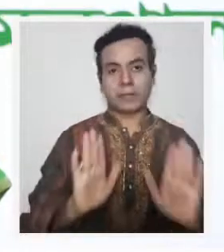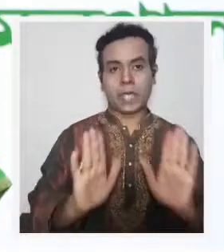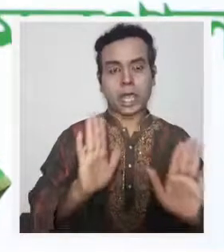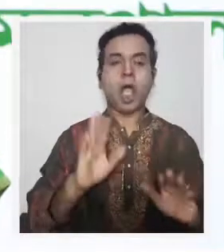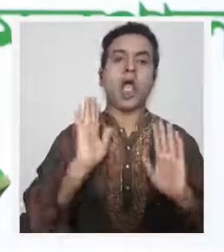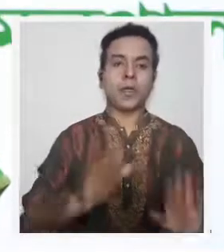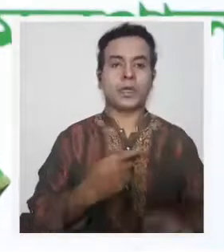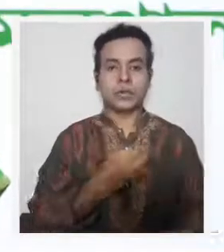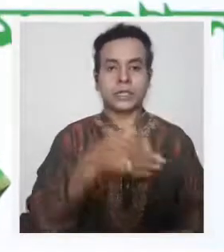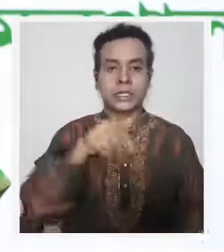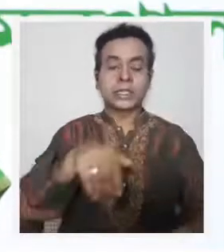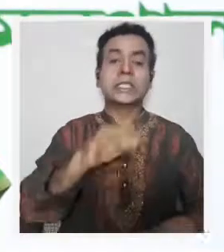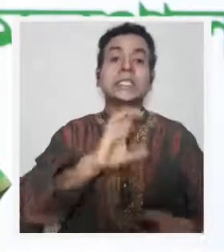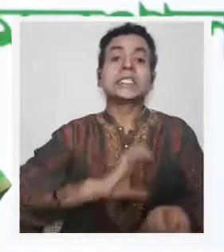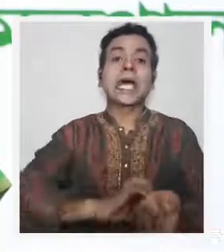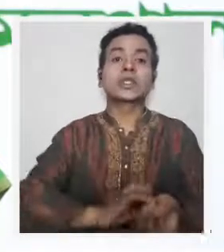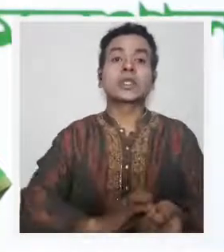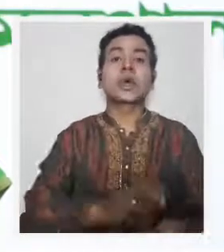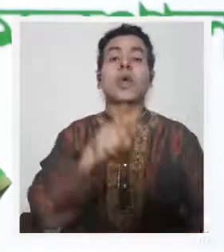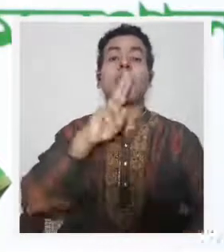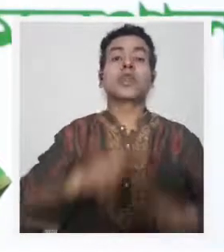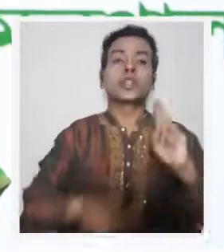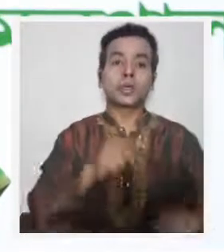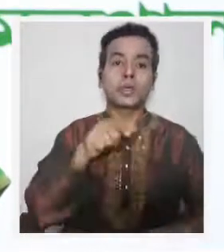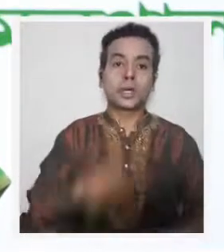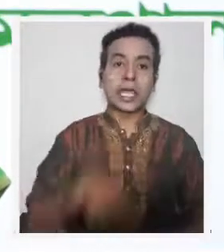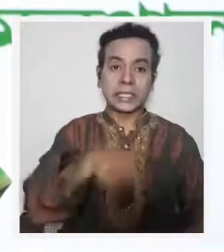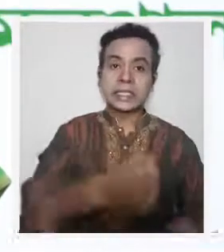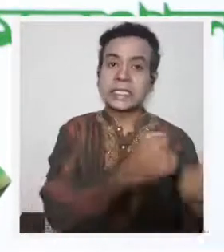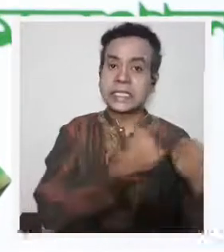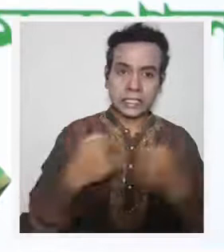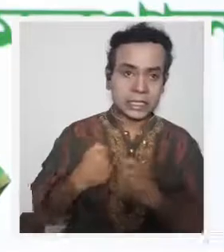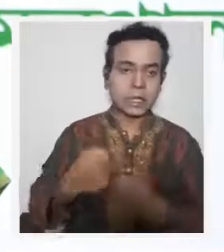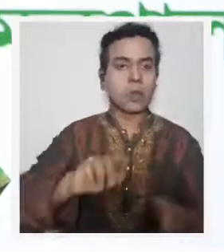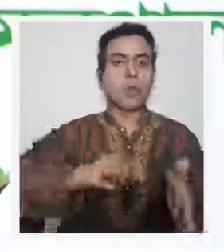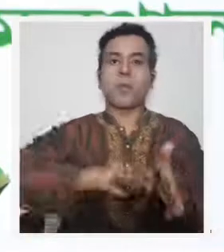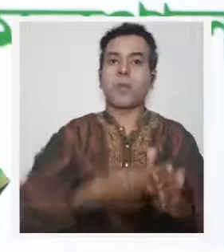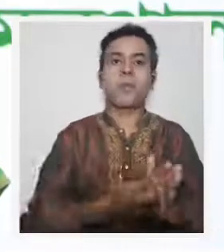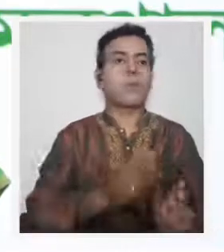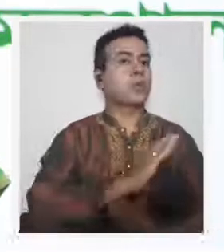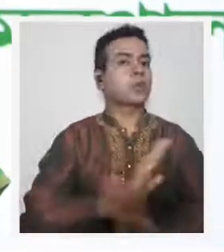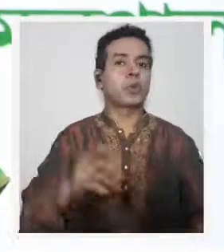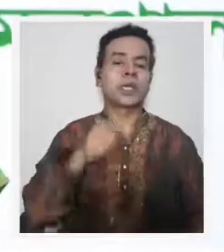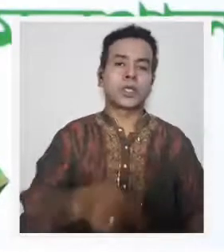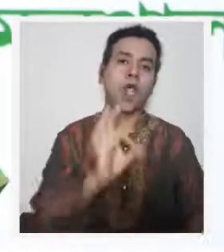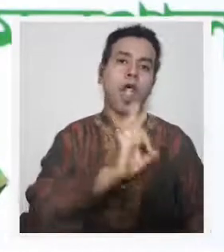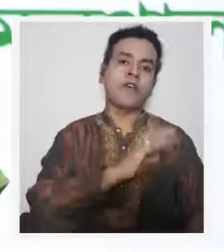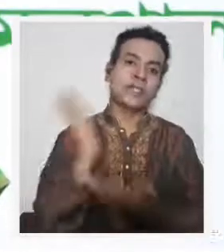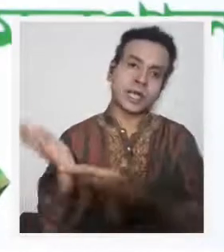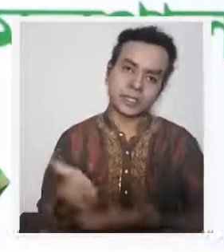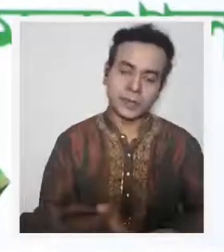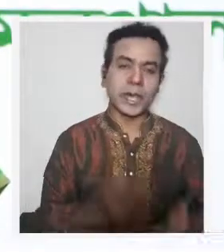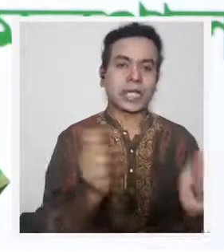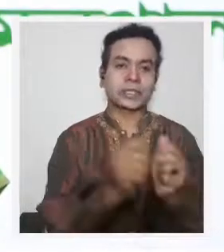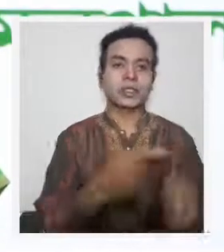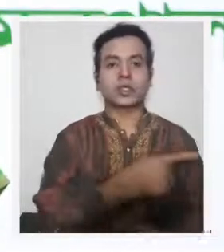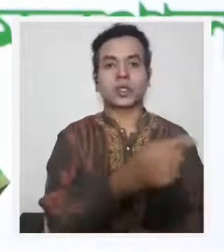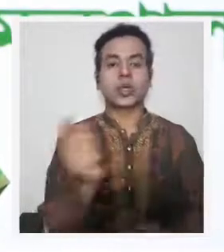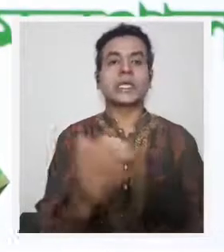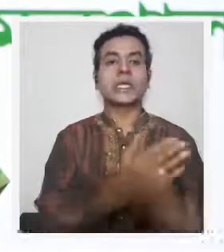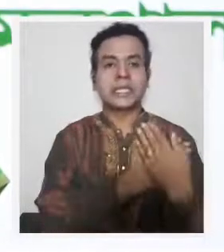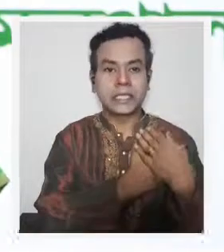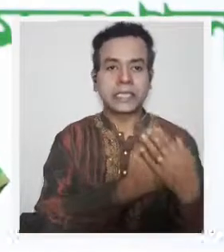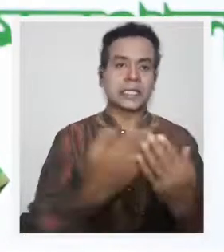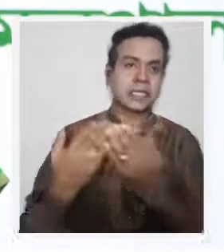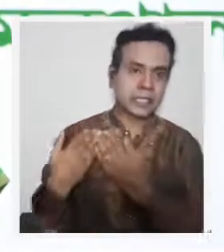সকলেই ভাগ করে নিব, এই আমাদের প্রত্যাশা। স্বাস্থ্য অধিদপ্তর আজ এই ঈদের দিনেও নিয়মিত অফিস কার্যক্রম পরিচালনা